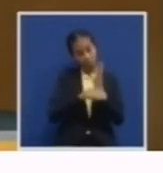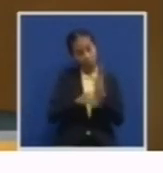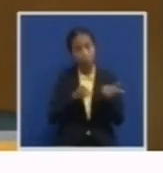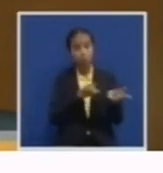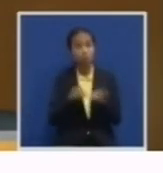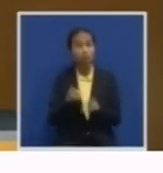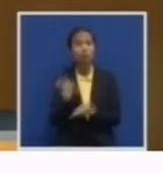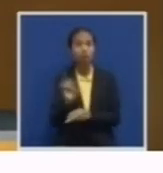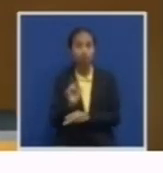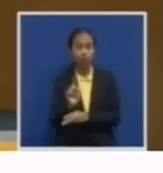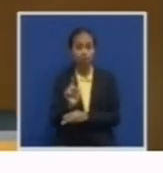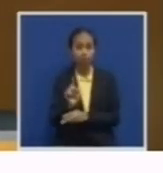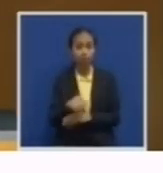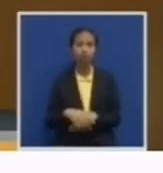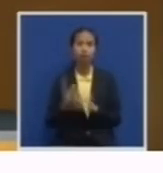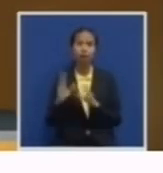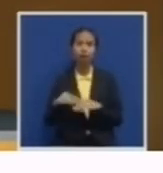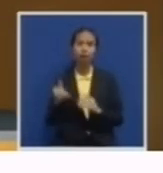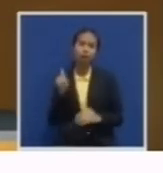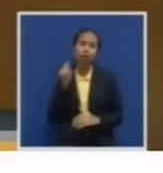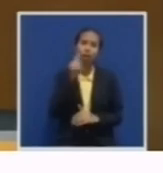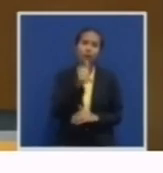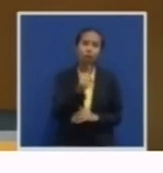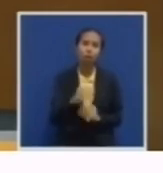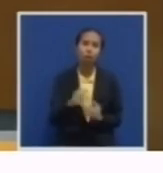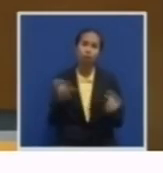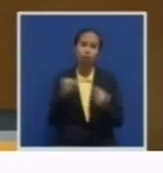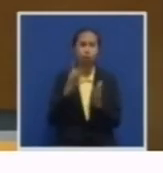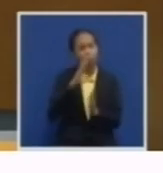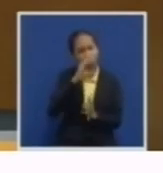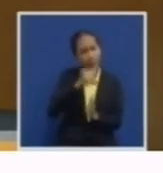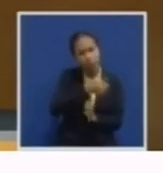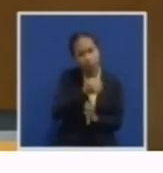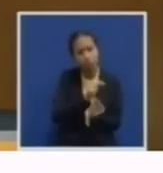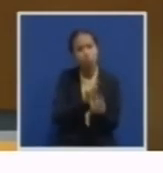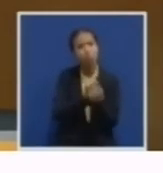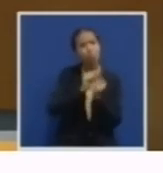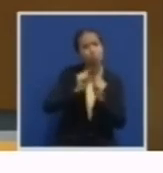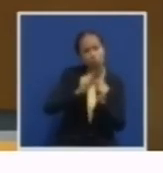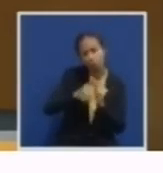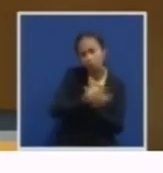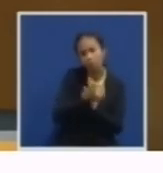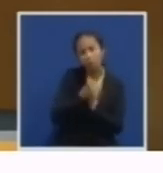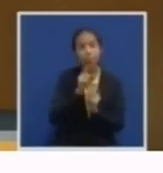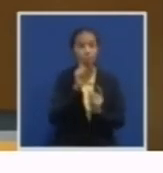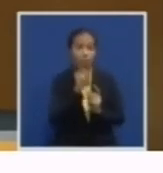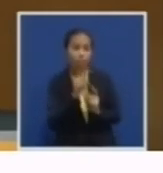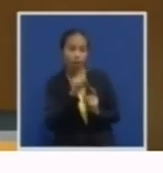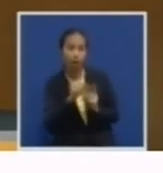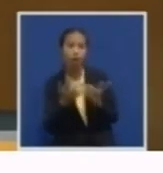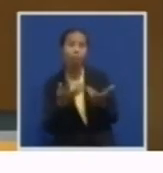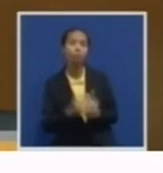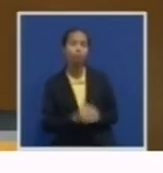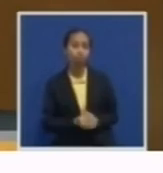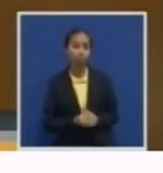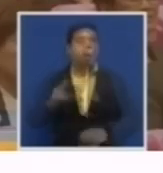ฏิบัติภารกิจในประเทศแล้ว63ครั้งมีค่าใช้จ่ายรวม5ล้าน2แสนบาทค่ะ ซึ่งหลังจากรับฟังทางพลเอกชั